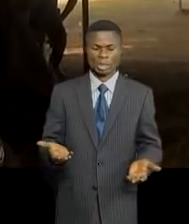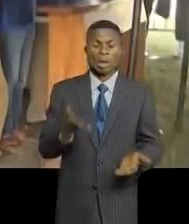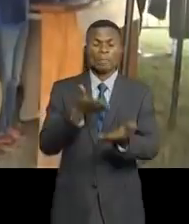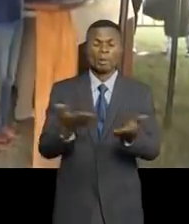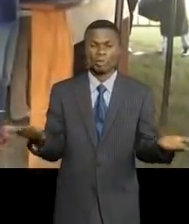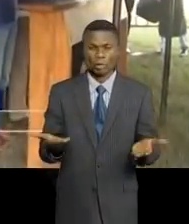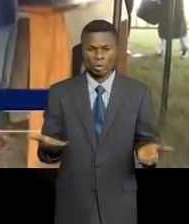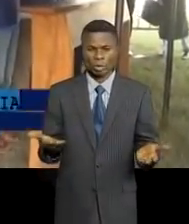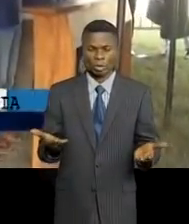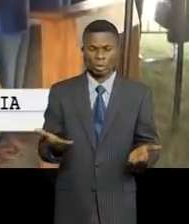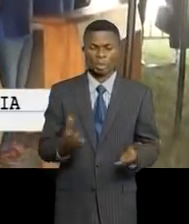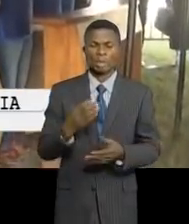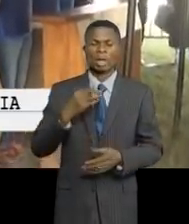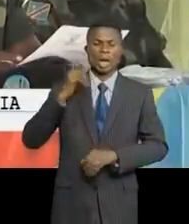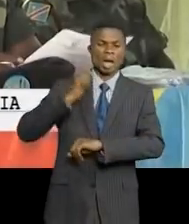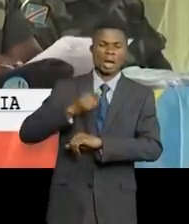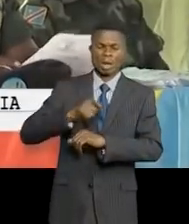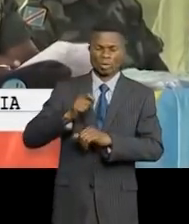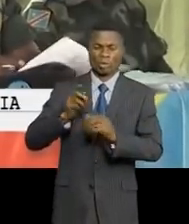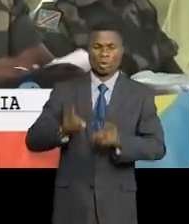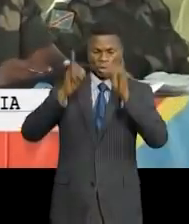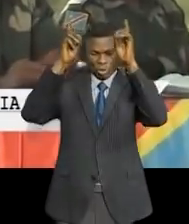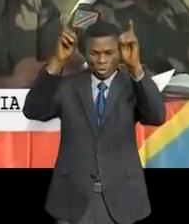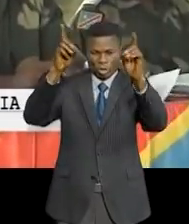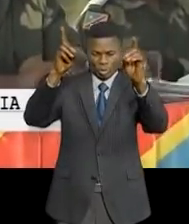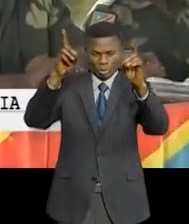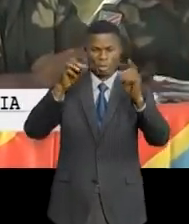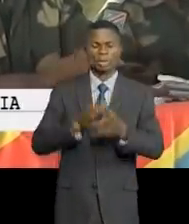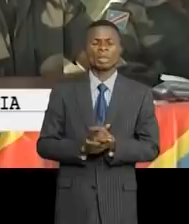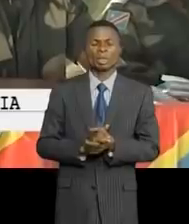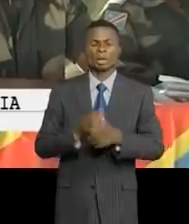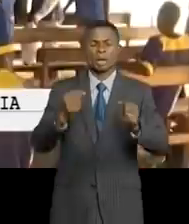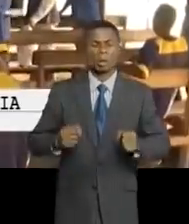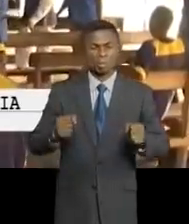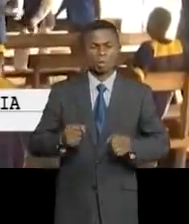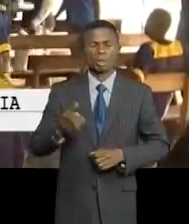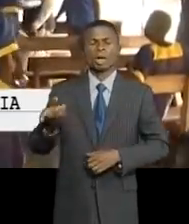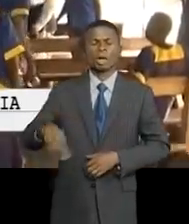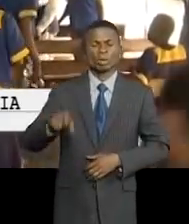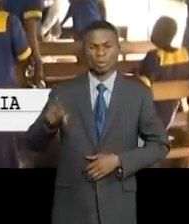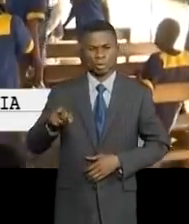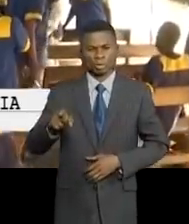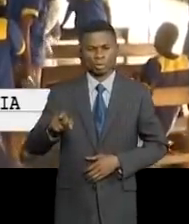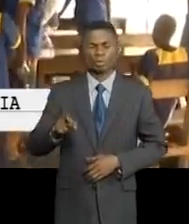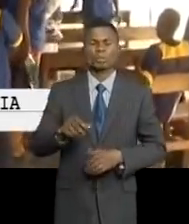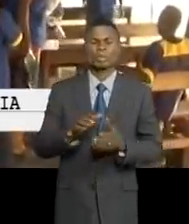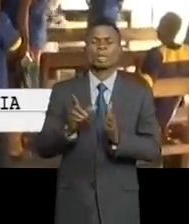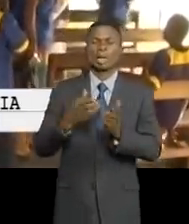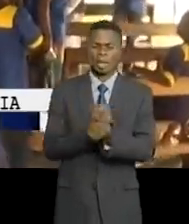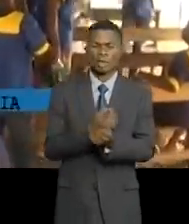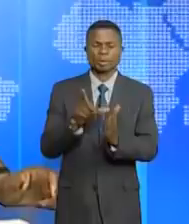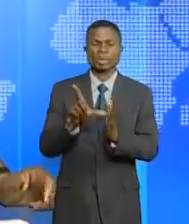honneur. L'affaire a été mise en délibéré par le tribunal militaire de garnison de Kinshasa-Gombe dans le délai de la loi.